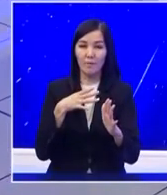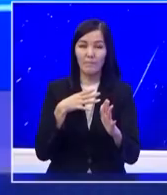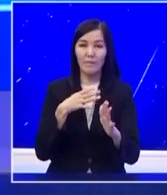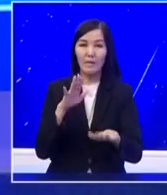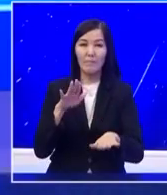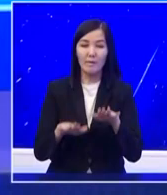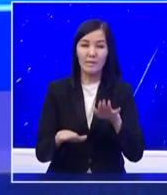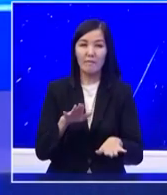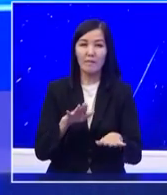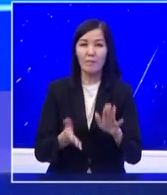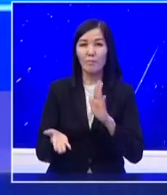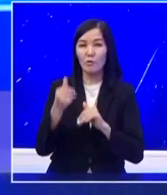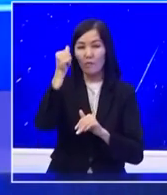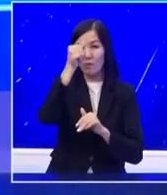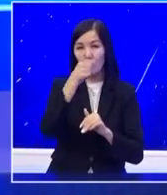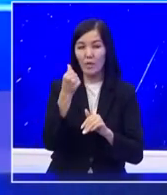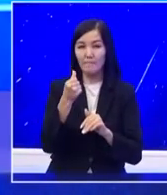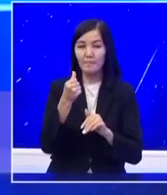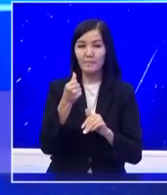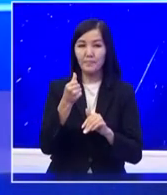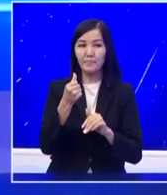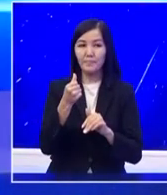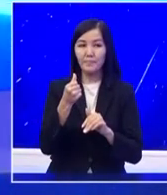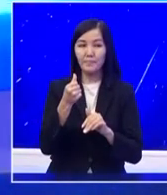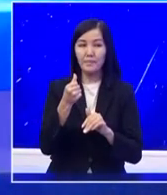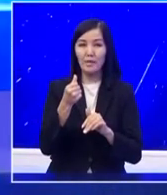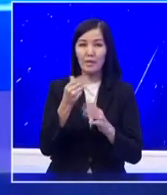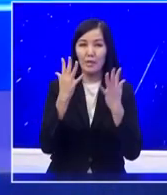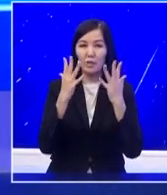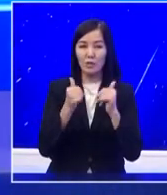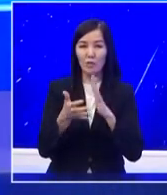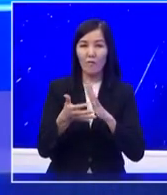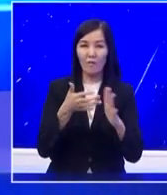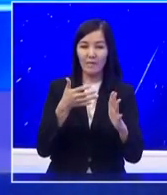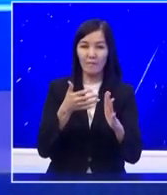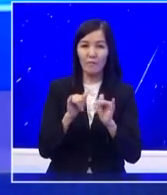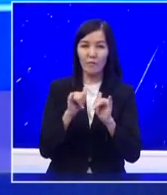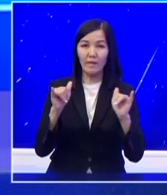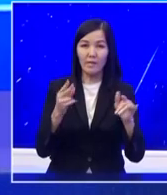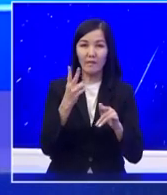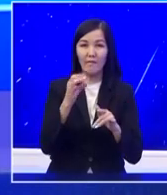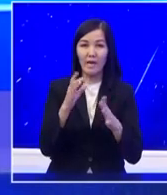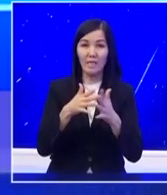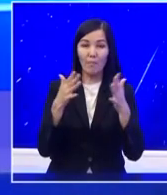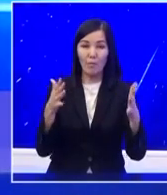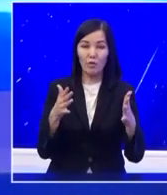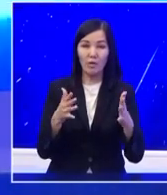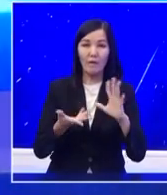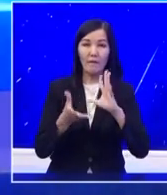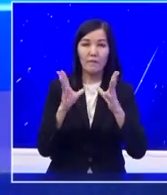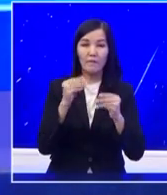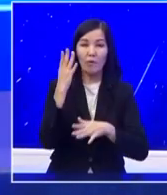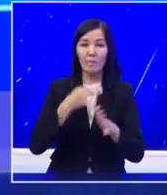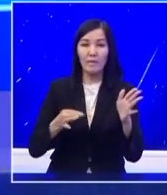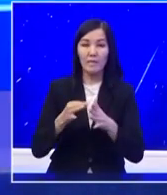сравнении с аналогичным периодом прошлого года, число вызовов увеличилось в 2 раза. В целом по области